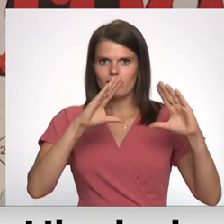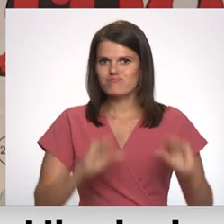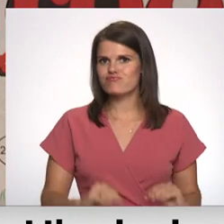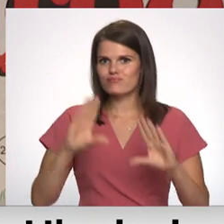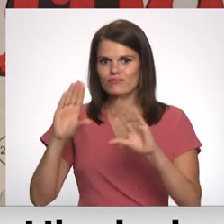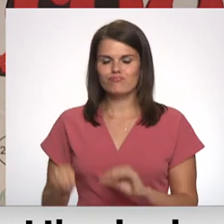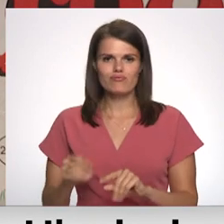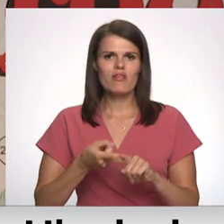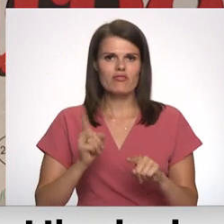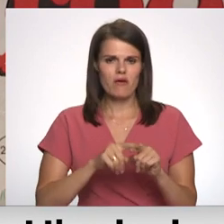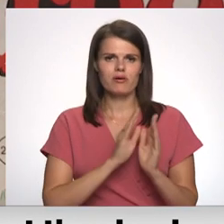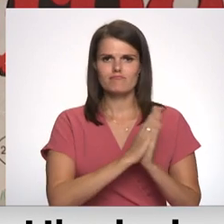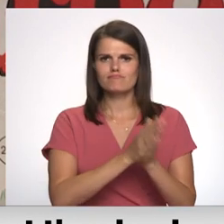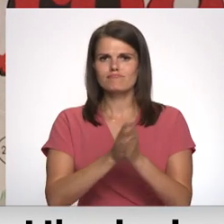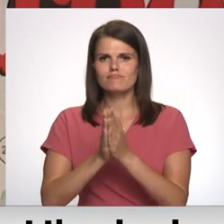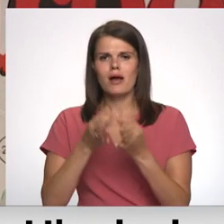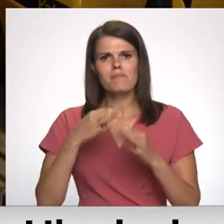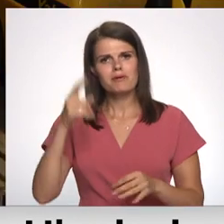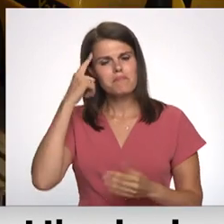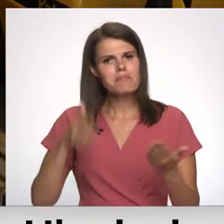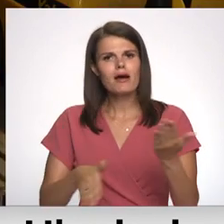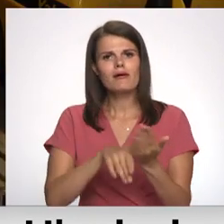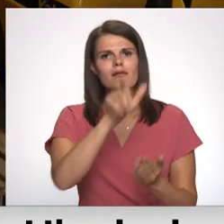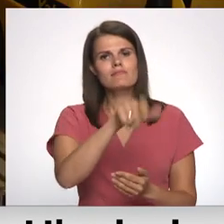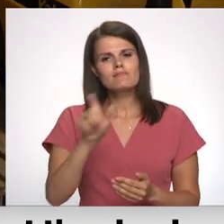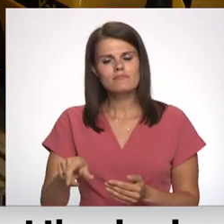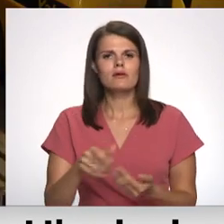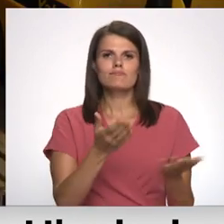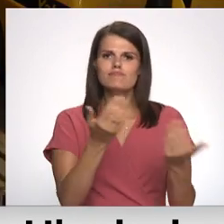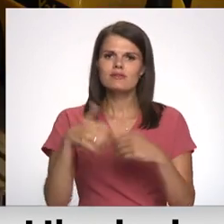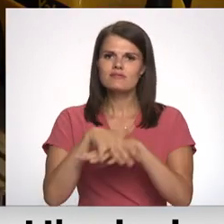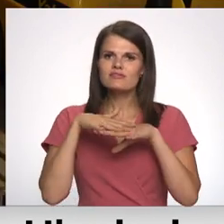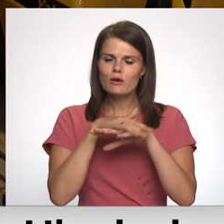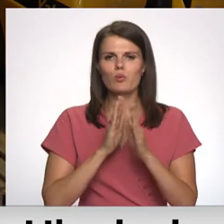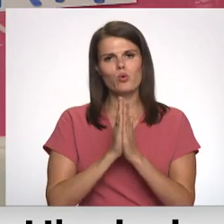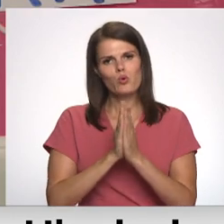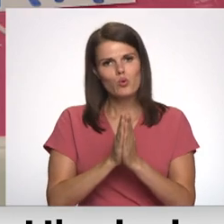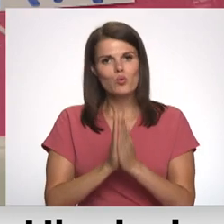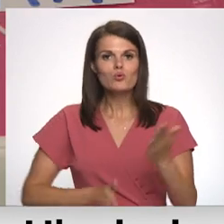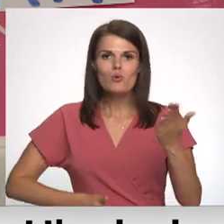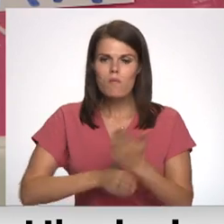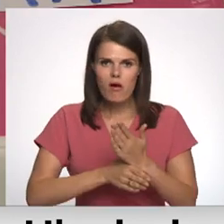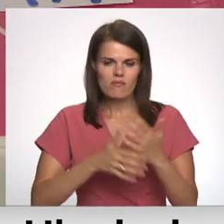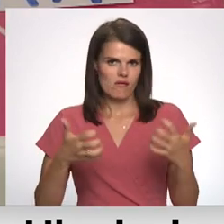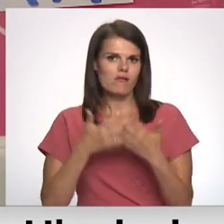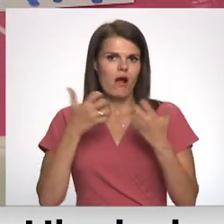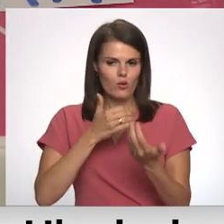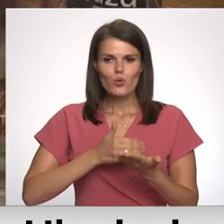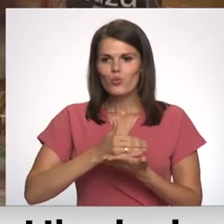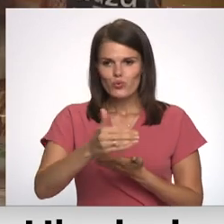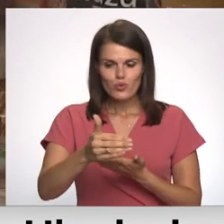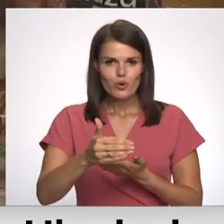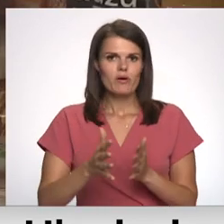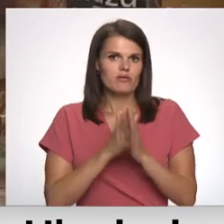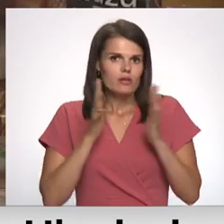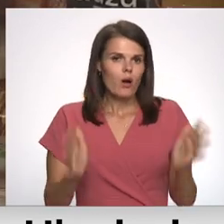Tieši tāpēc šis ir brīdis, kad brīvprātīgi atkārtot uzrunā sabiedrību un aicina palīdzēt. Karš turpinās un ir ļoti daudz cilvēku,